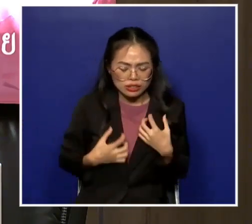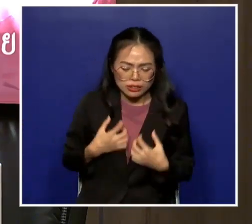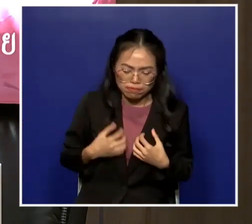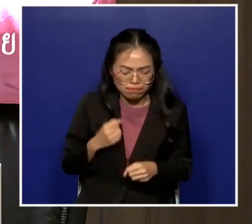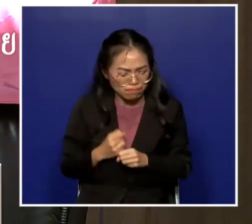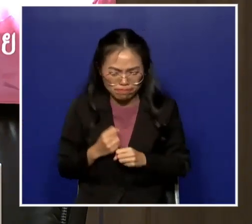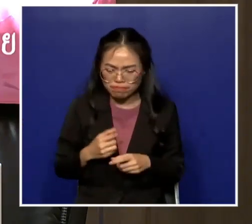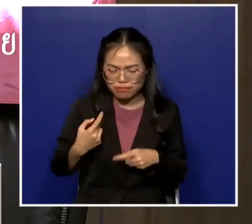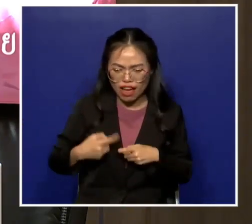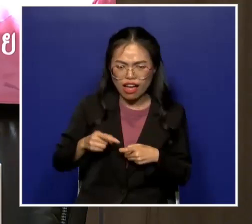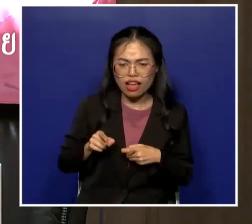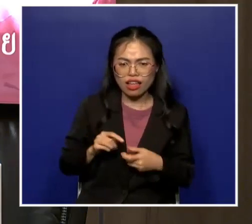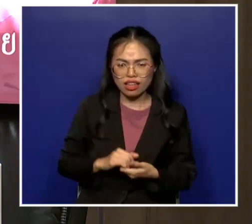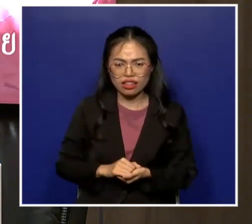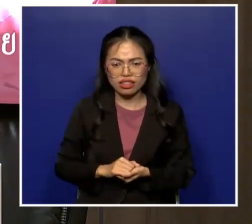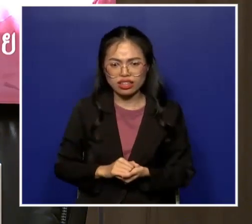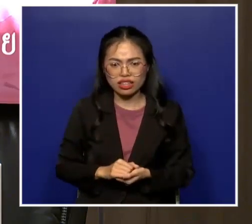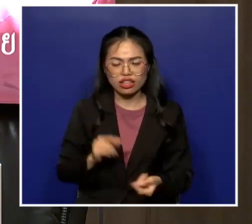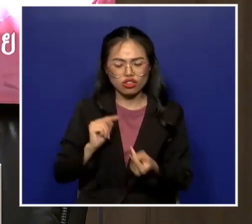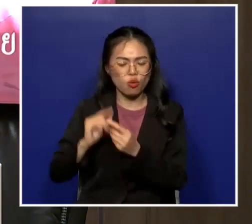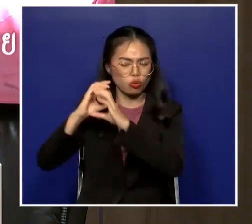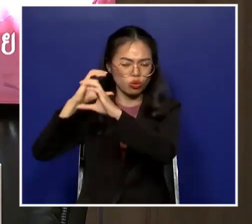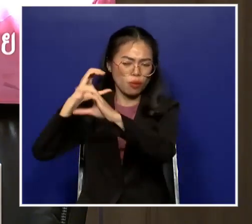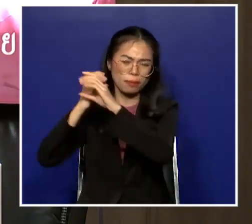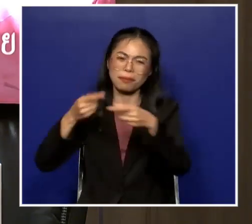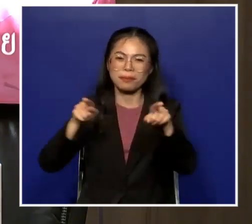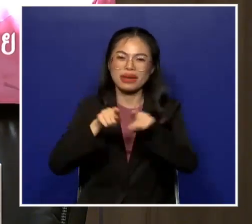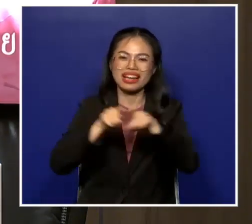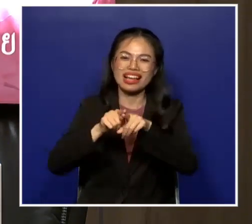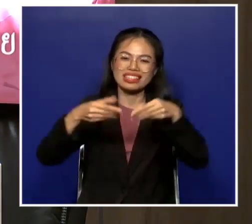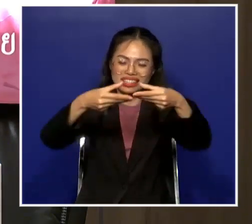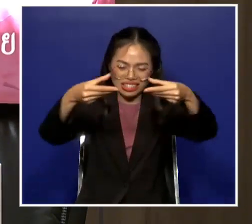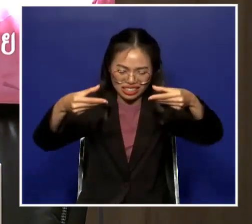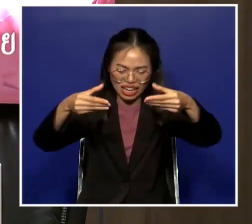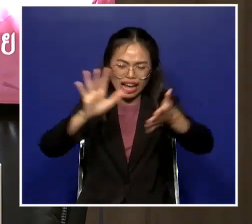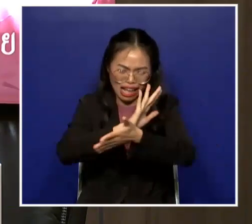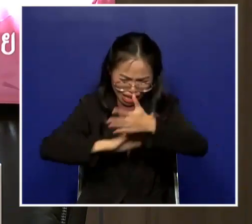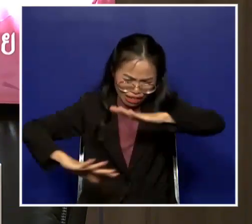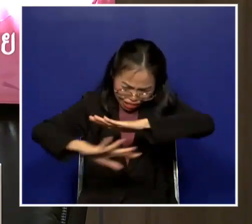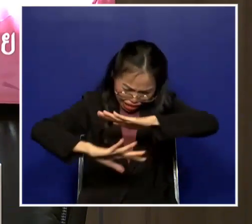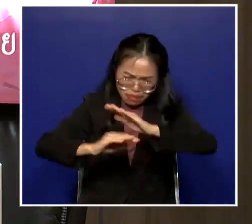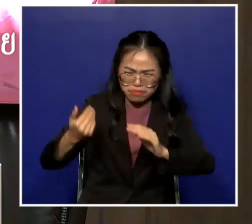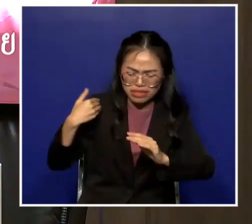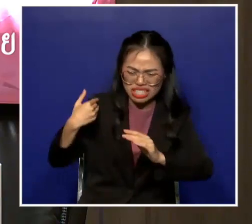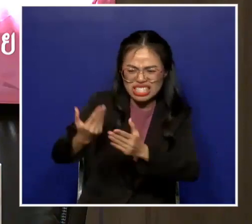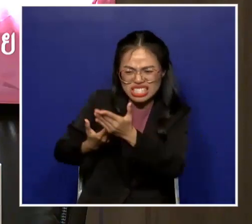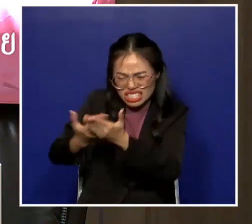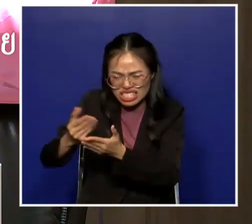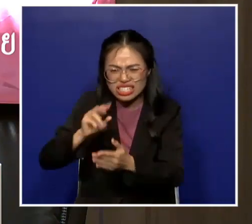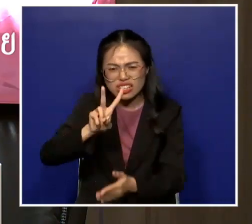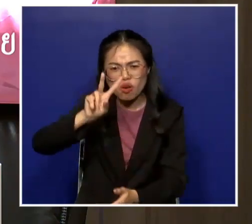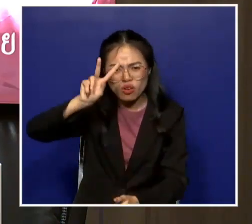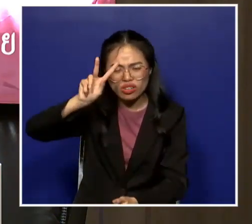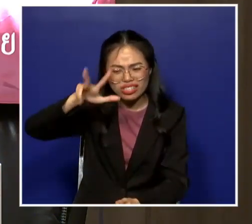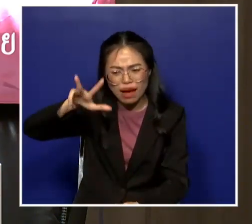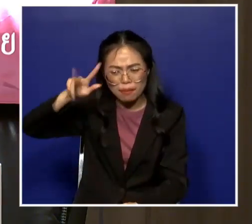แค่นี้ก็แล้วกันนะเรื่องรถบัสก็เหมือนกันเนี่ยใบเสร็จอยู่เนี่ยล็อกสเปคเนี่ยซื้อกันตั้งโอ้โห 2-3 พันล้านนะท่านไม่รู้เรื่องเล